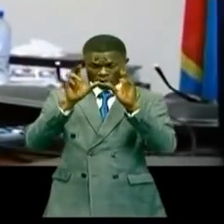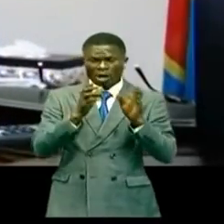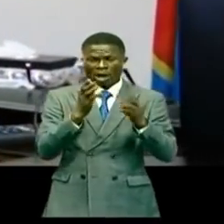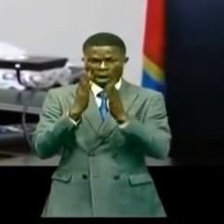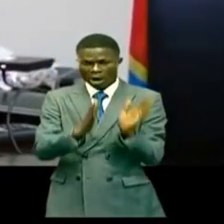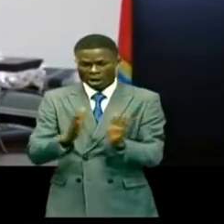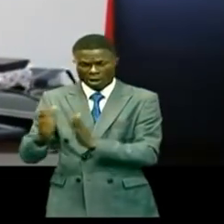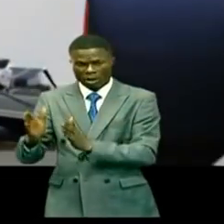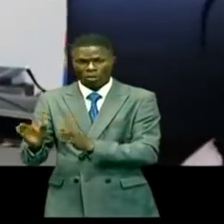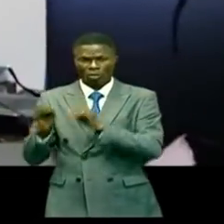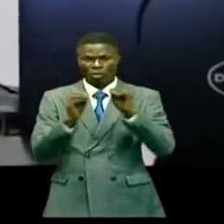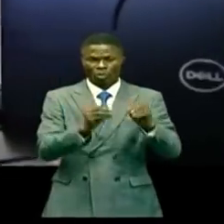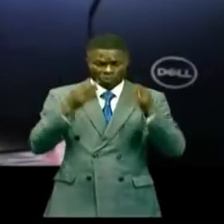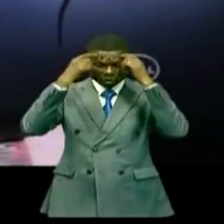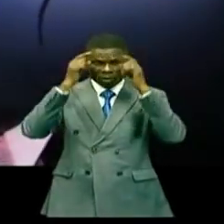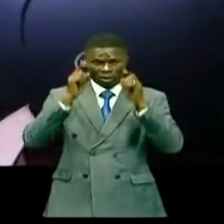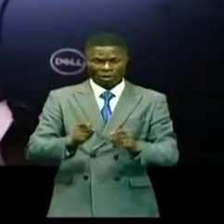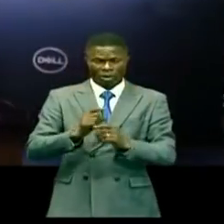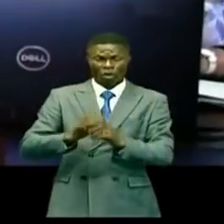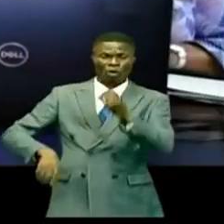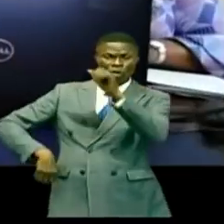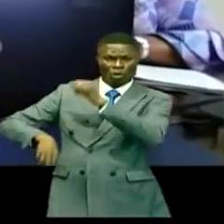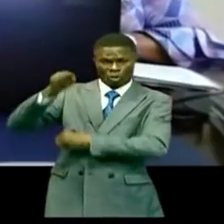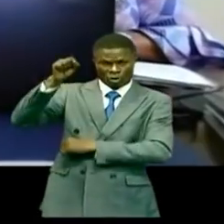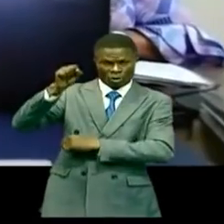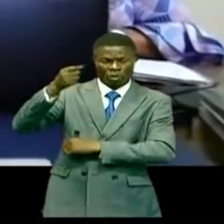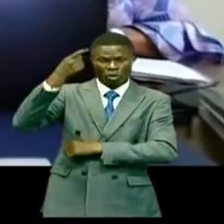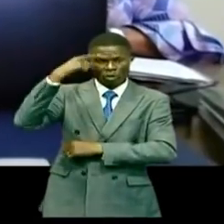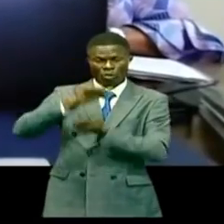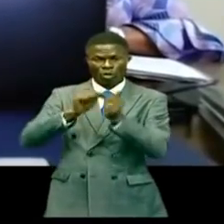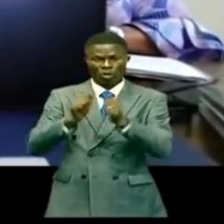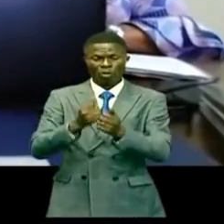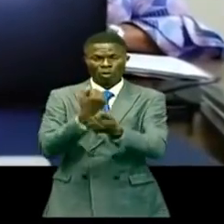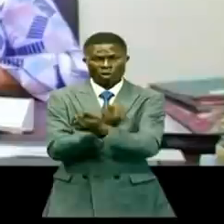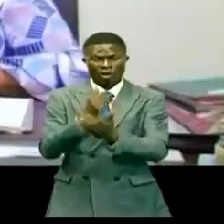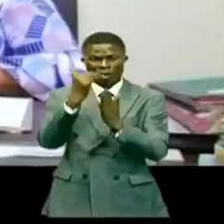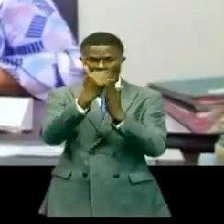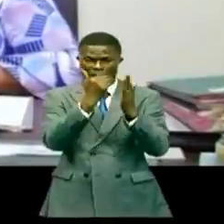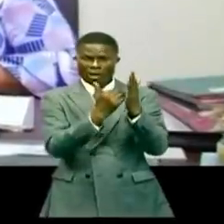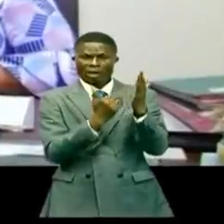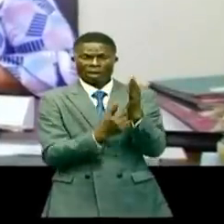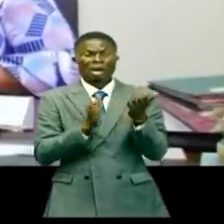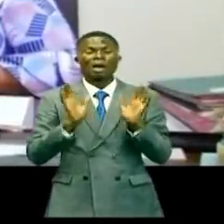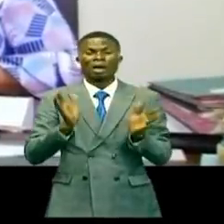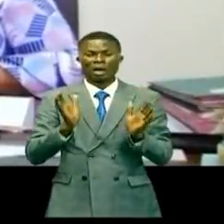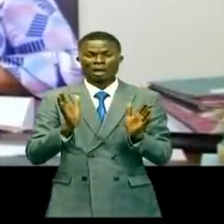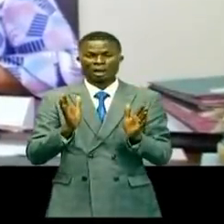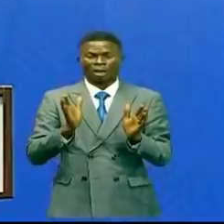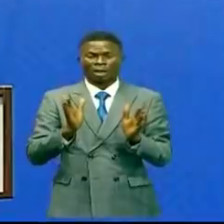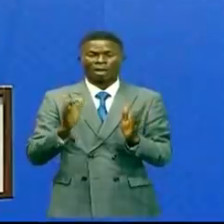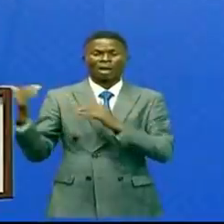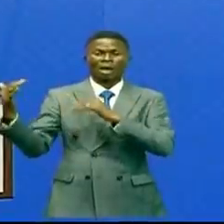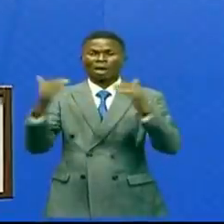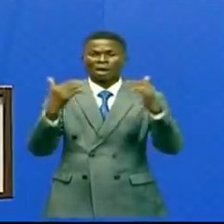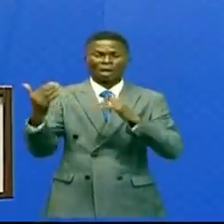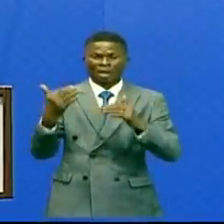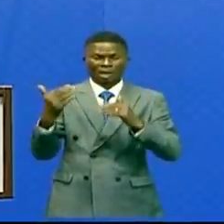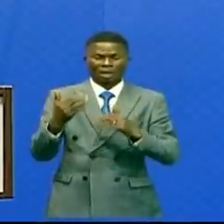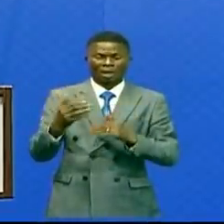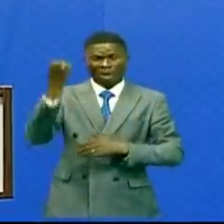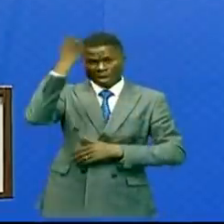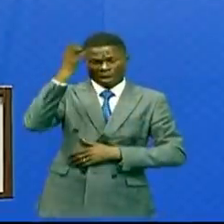et mettre en œuvre les mesures de riposte par rapport aux risques identifiés, notamment ceux liés à la guerre à l'Ukraine.